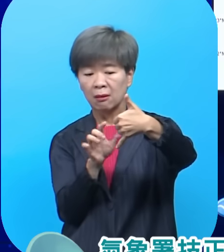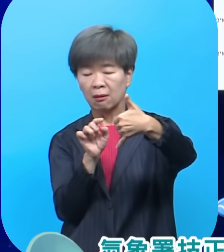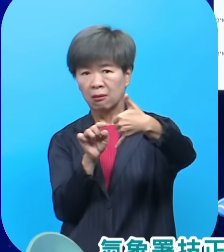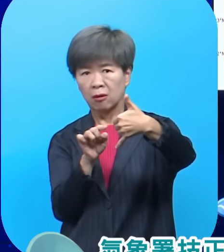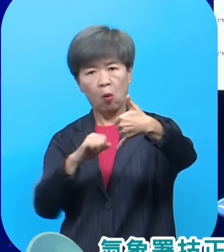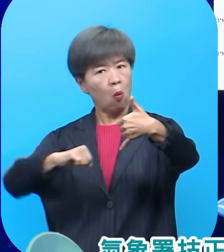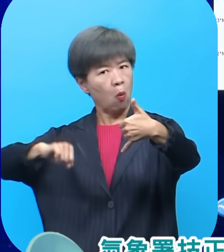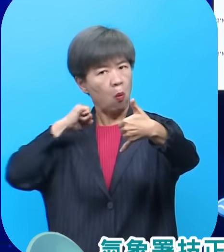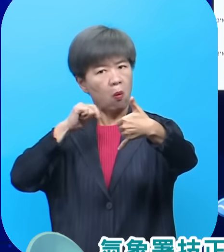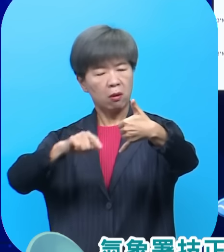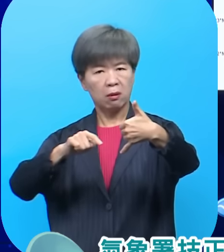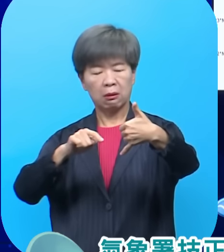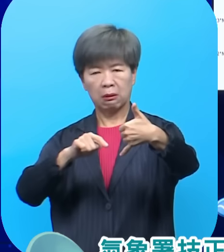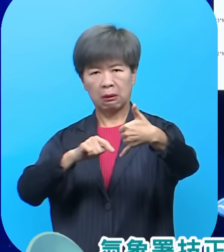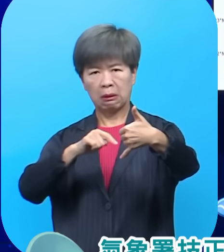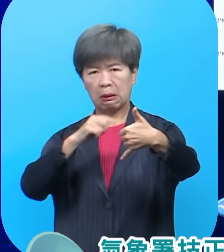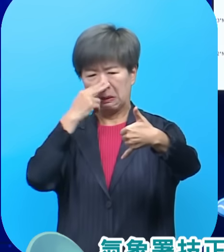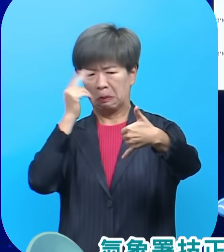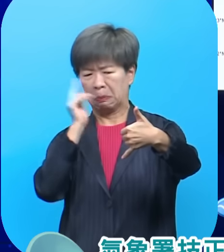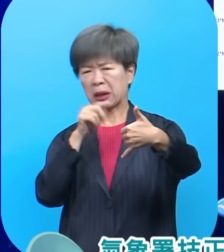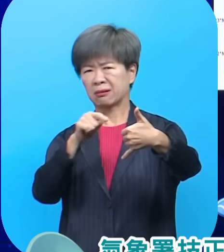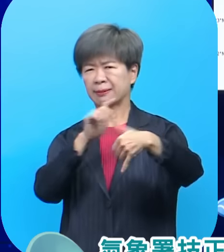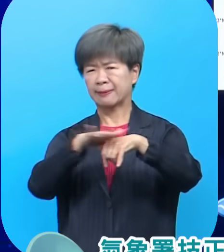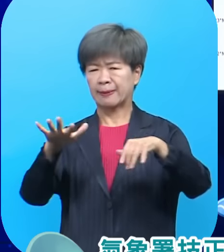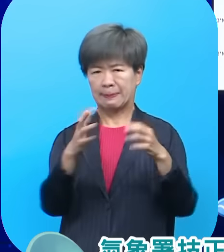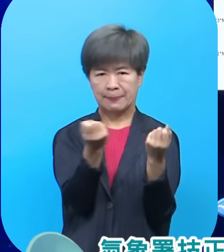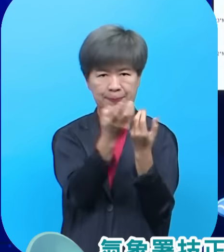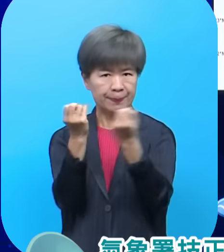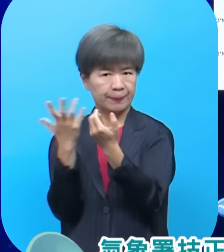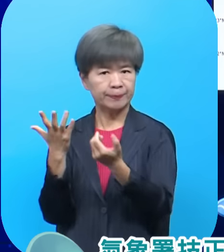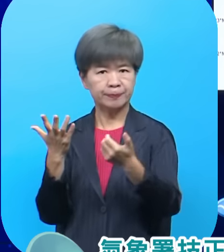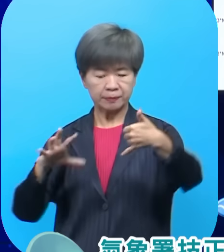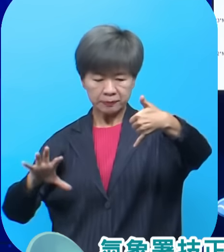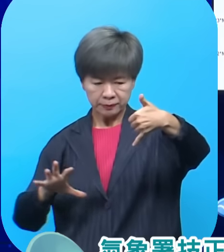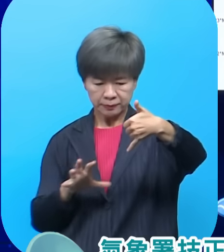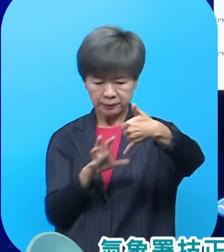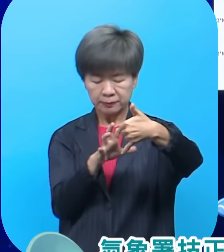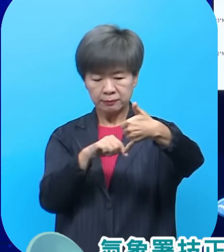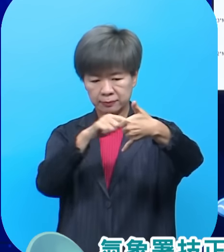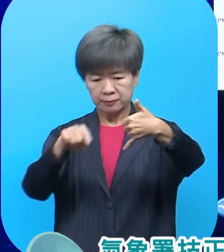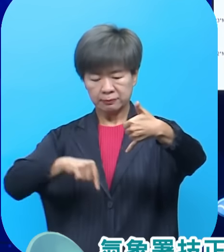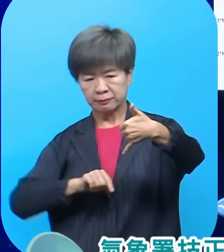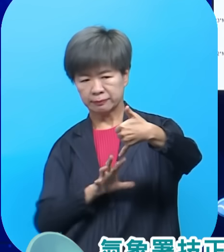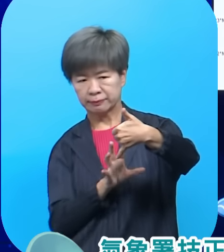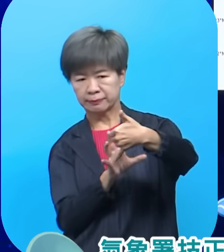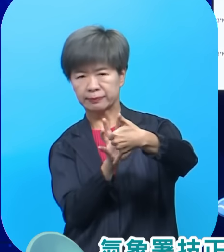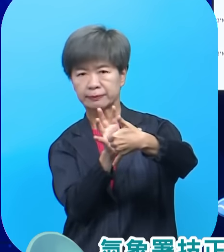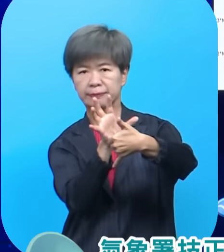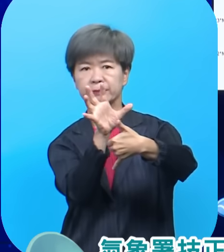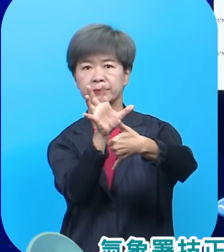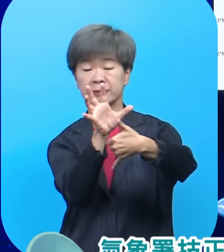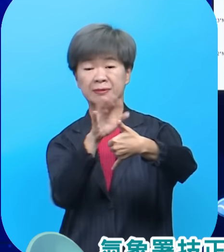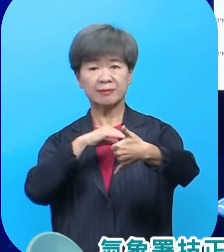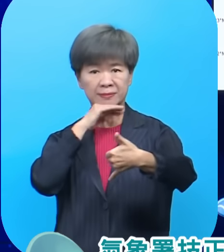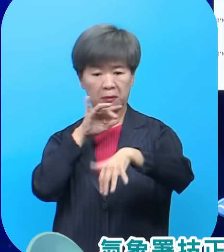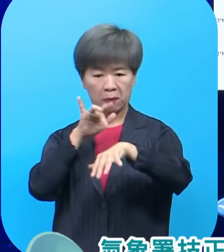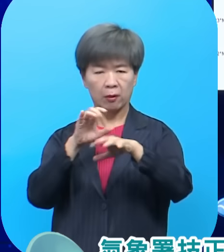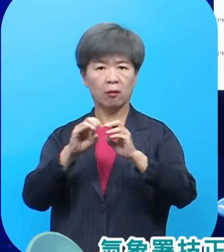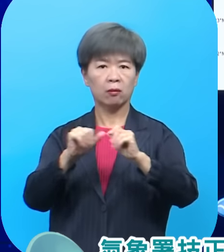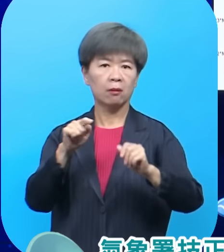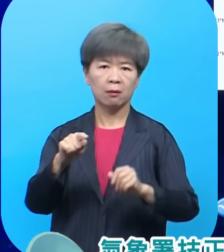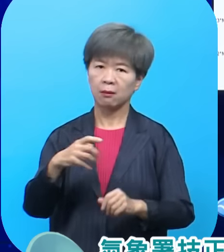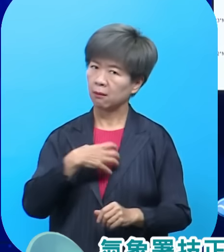很强的致灾性强阵风的结构会接近南部陆地北上，这样子进入到陆地是令人